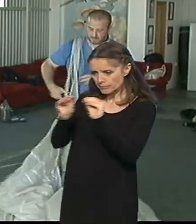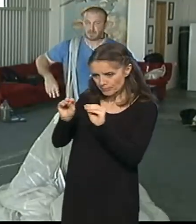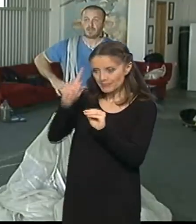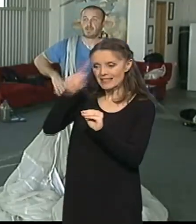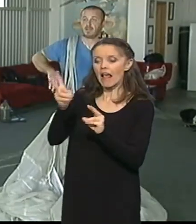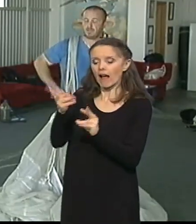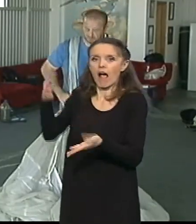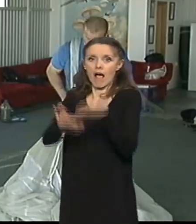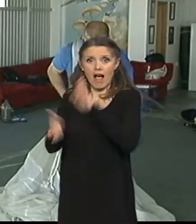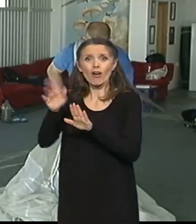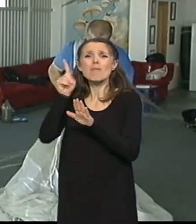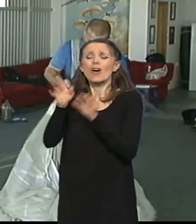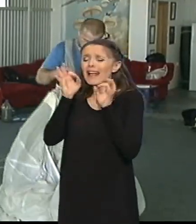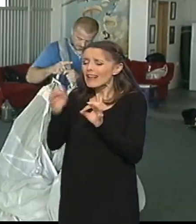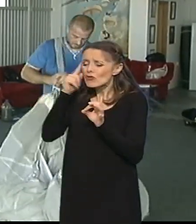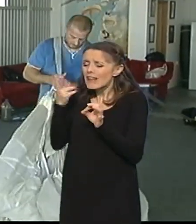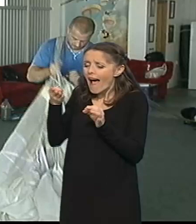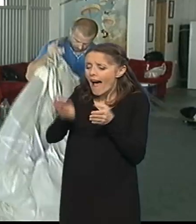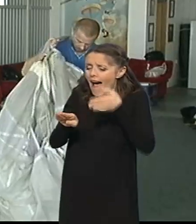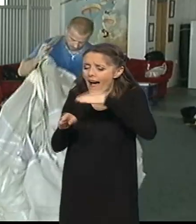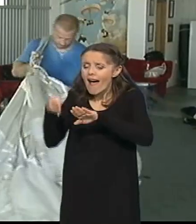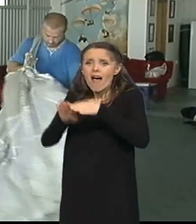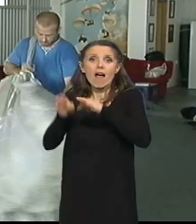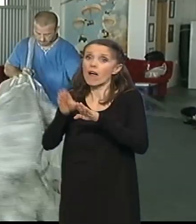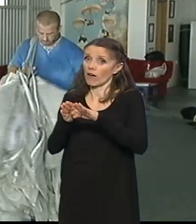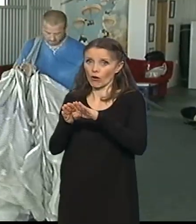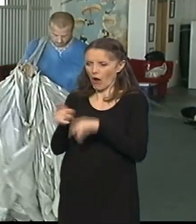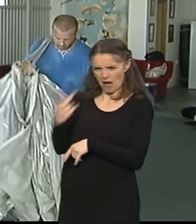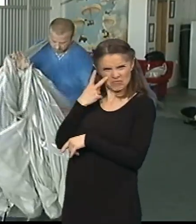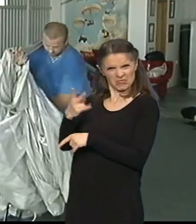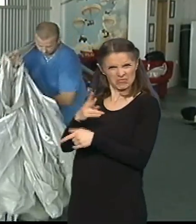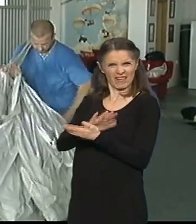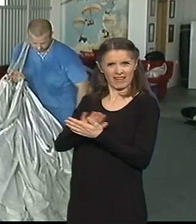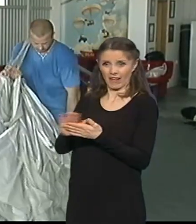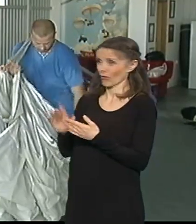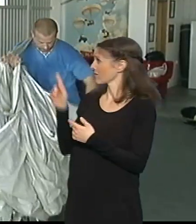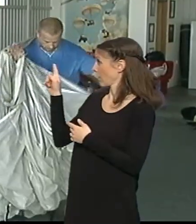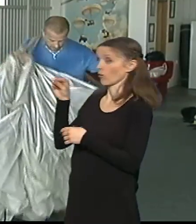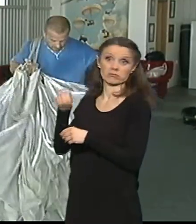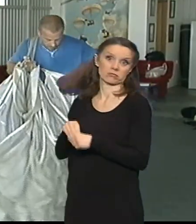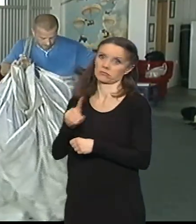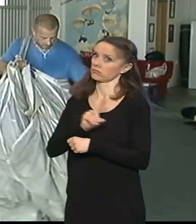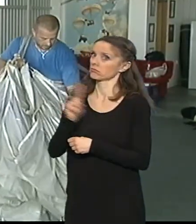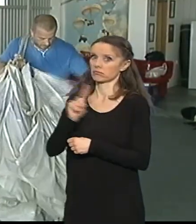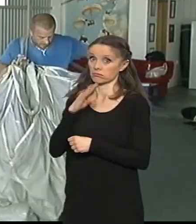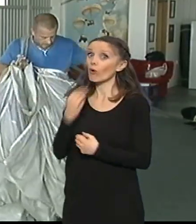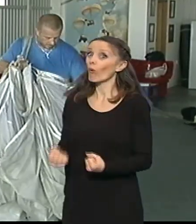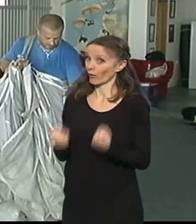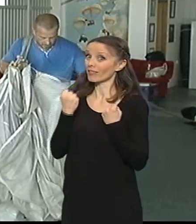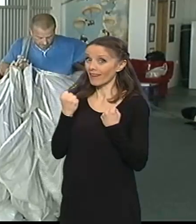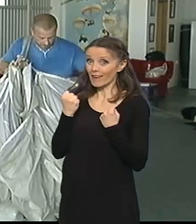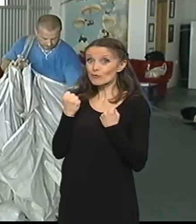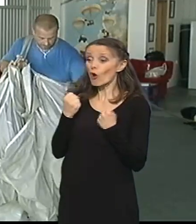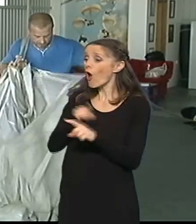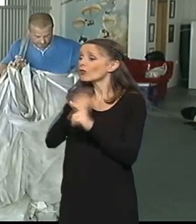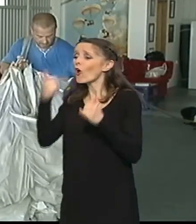postupku da se spakuju. Samo da vam kažem jednu stvar. To izgleda prosto, a u stvari je toliko kompleksno da još uvek niko nije